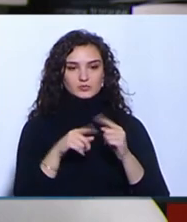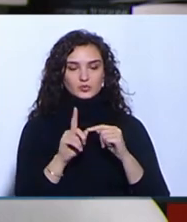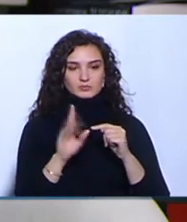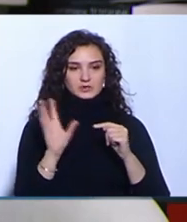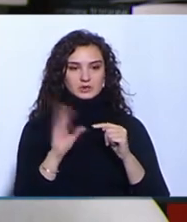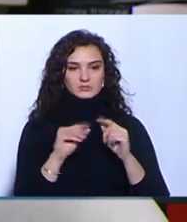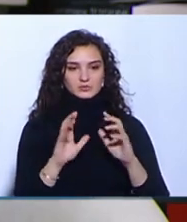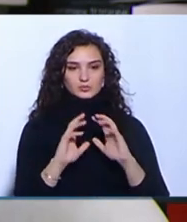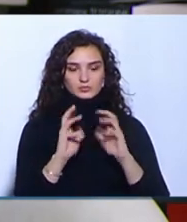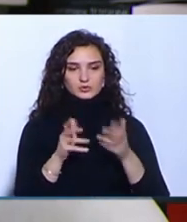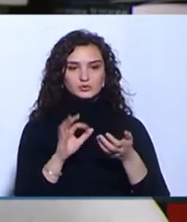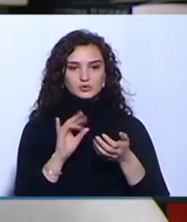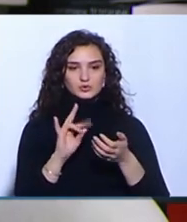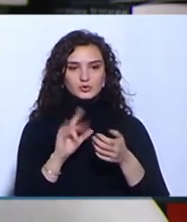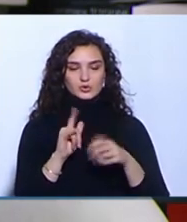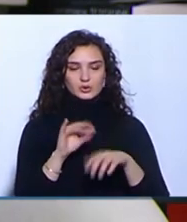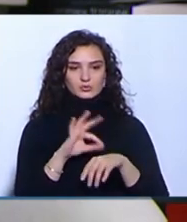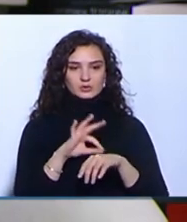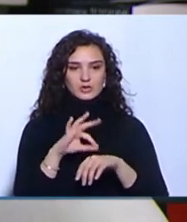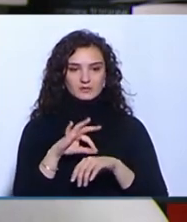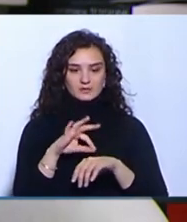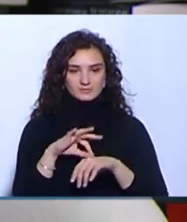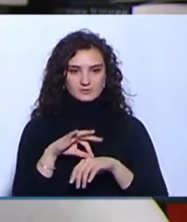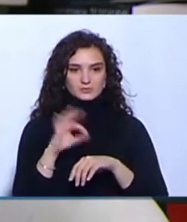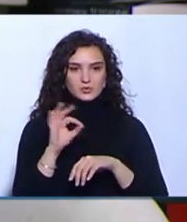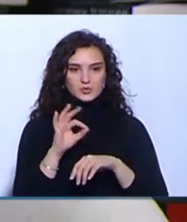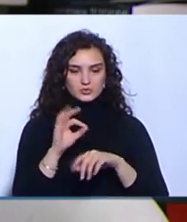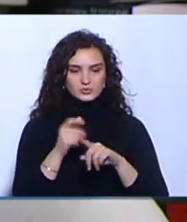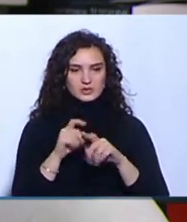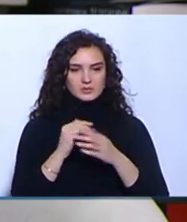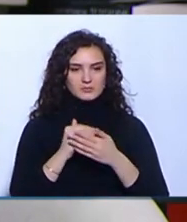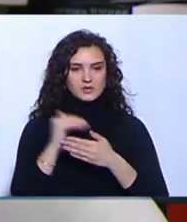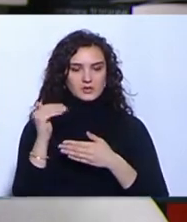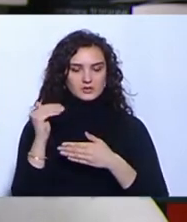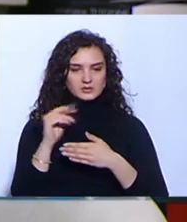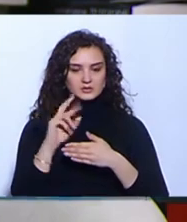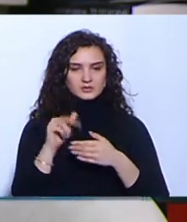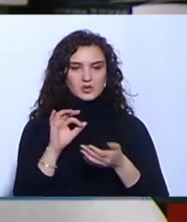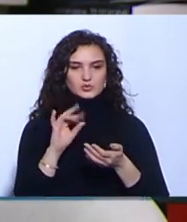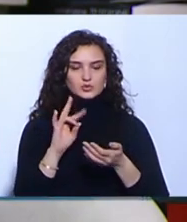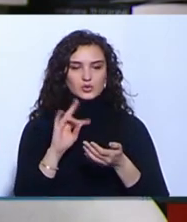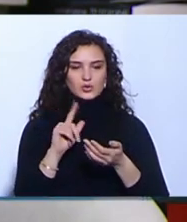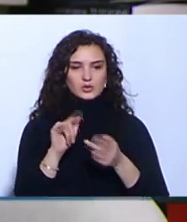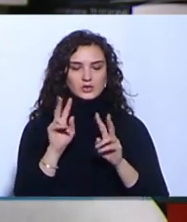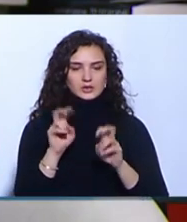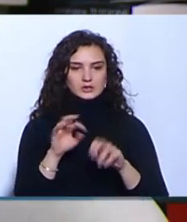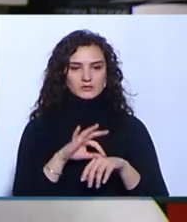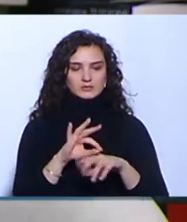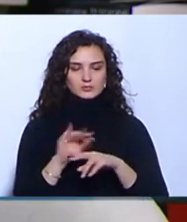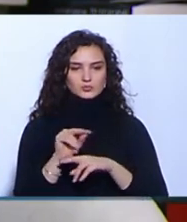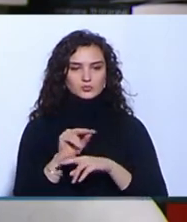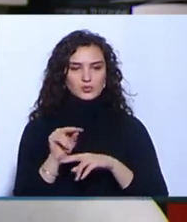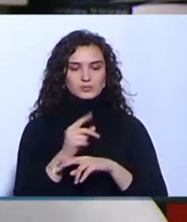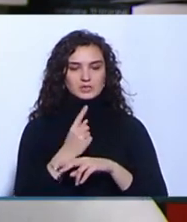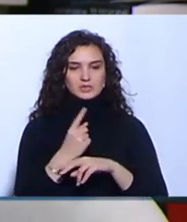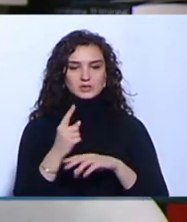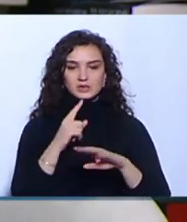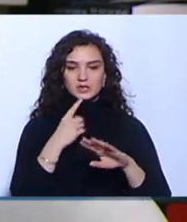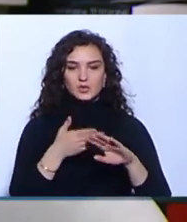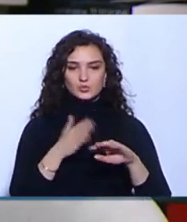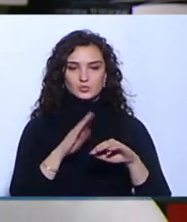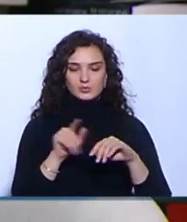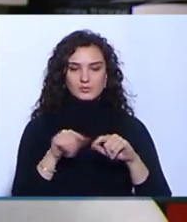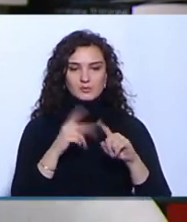მთელ მსოფლიოში ონკოლოგიური დაავადებების სტატისტიკა საგანგაშოდ მაღალია და ონკოლოგიური დაავადებების მკურნალობის ერთ-ერთ გართულებად